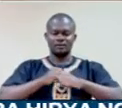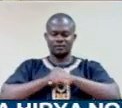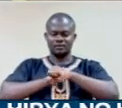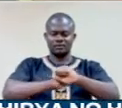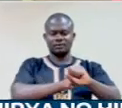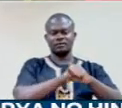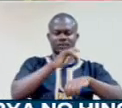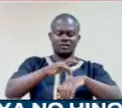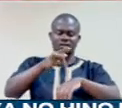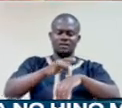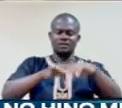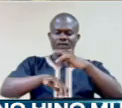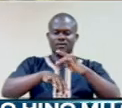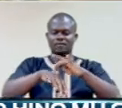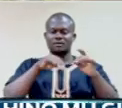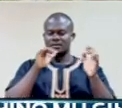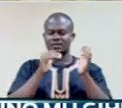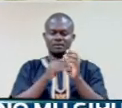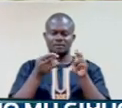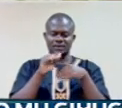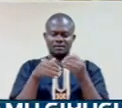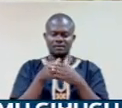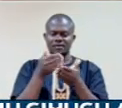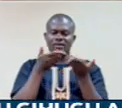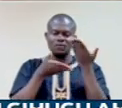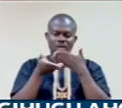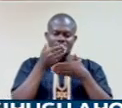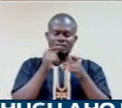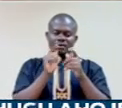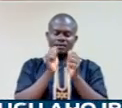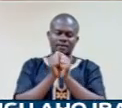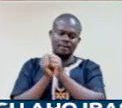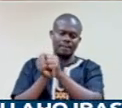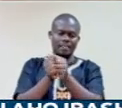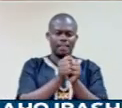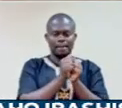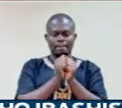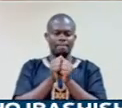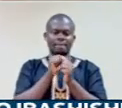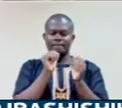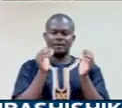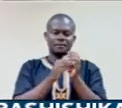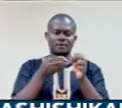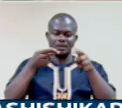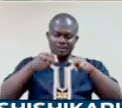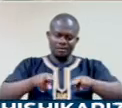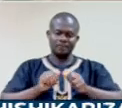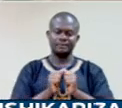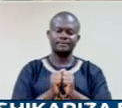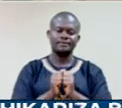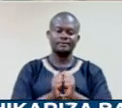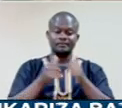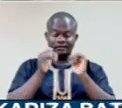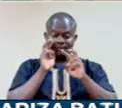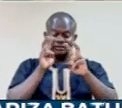kwa gukoranaho bitazongera kubaho, no kwa kuganira abantu bari hamwe bacucikanyije bitazongera kubaho. Urebye